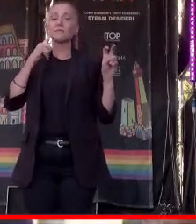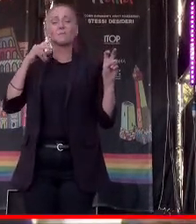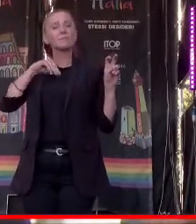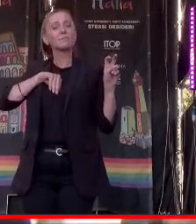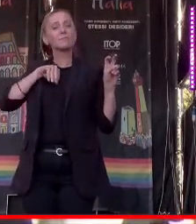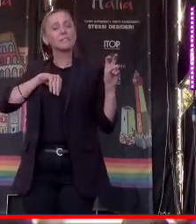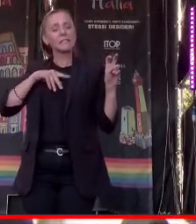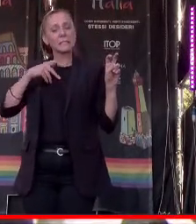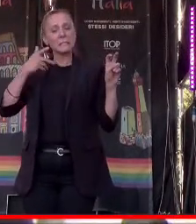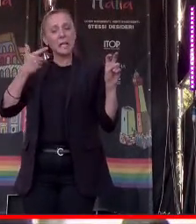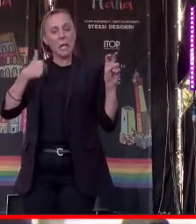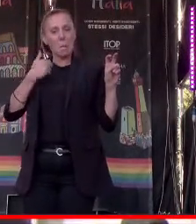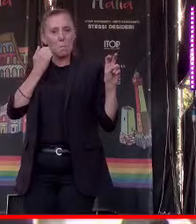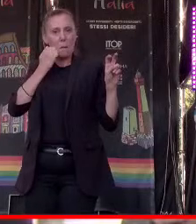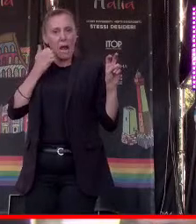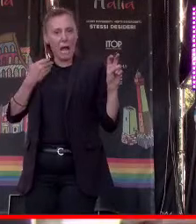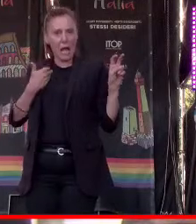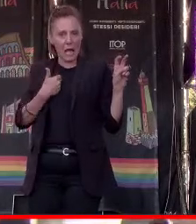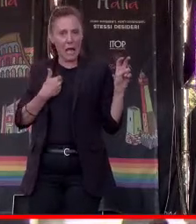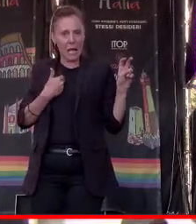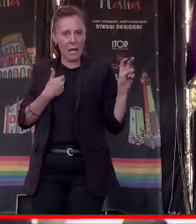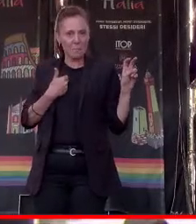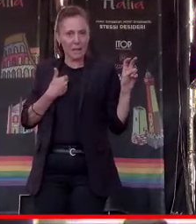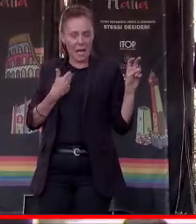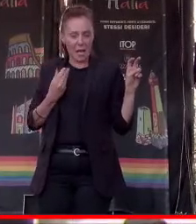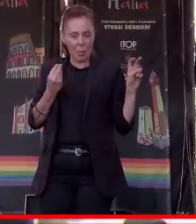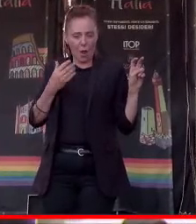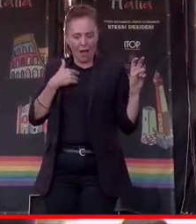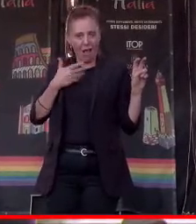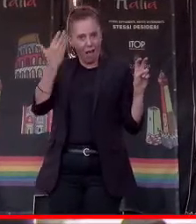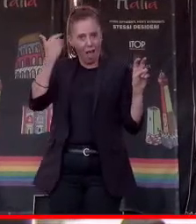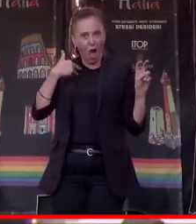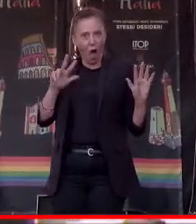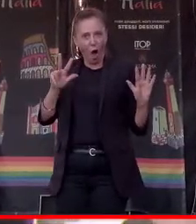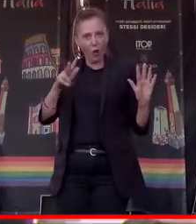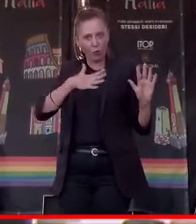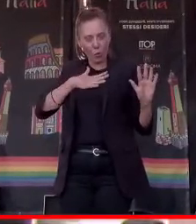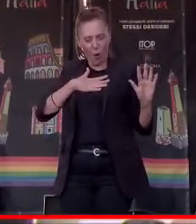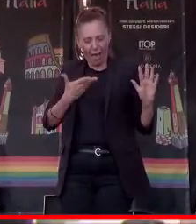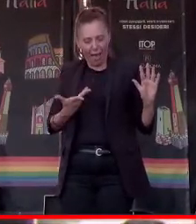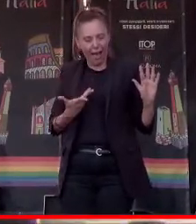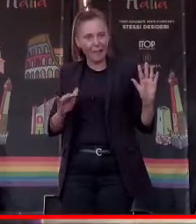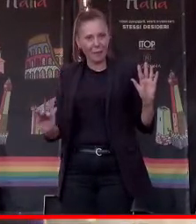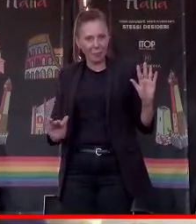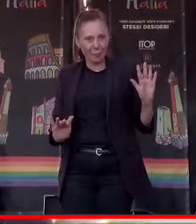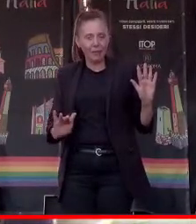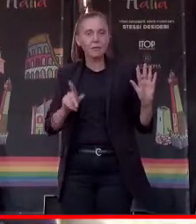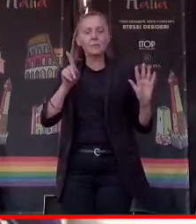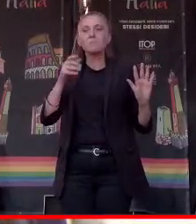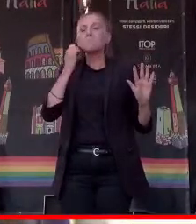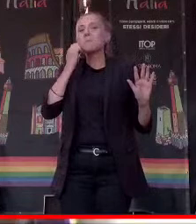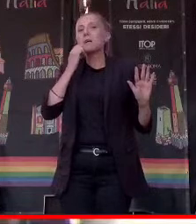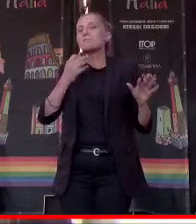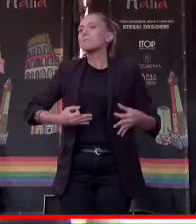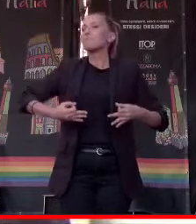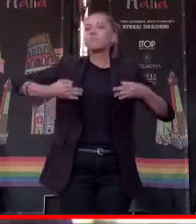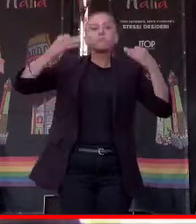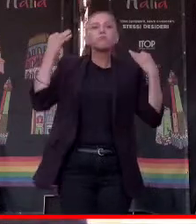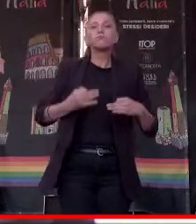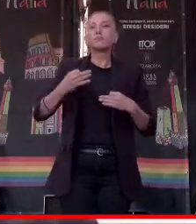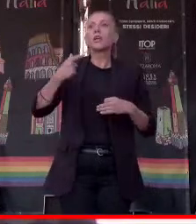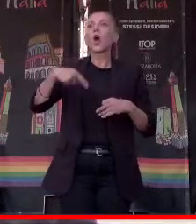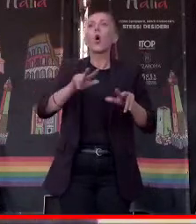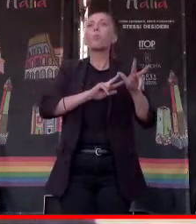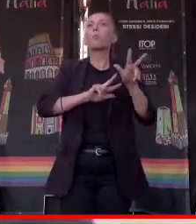Io ci ho avuto mamma che quando avevo 8 anni ha deciso di aprire sul territorio di